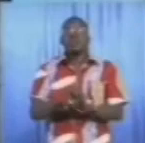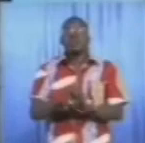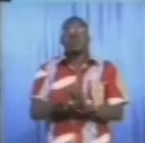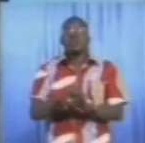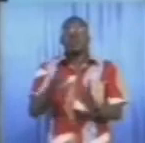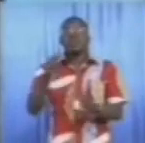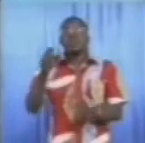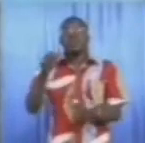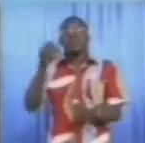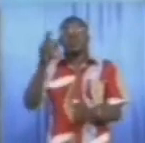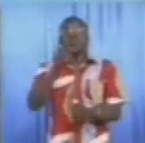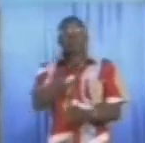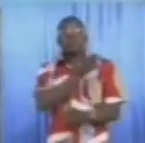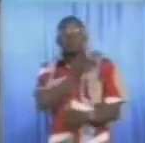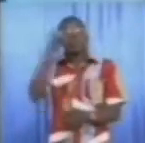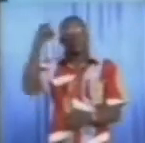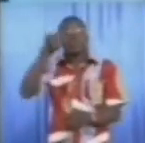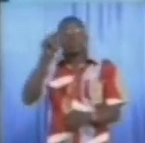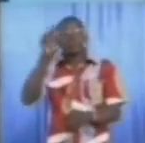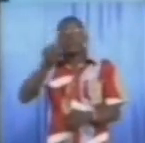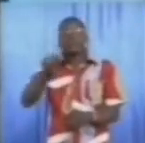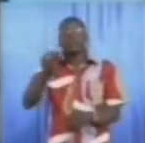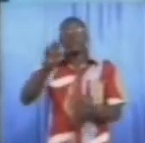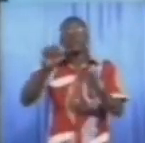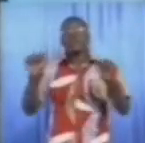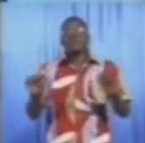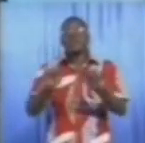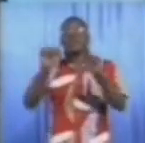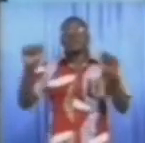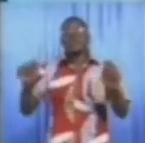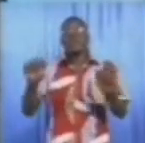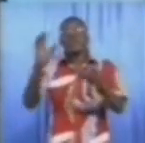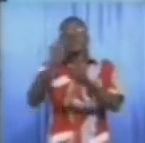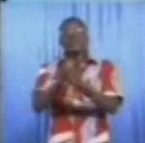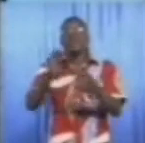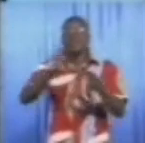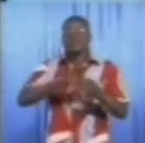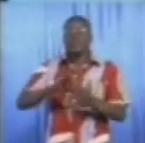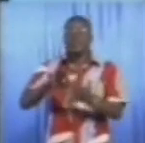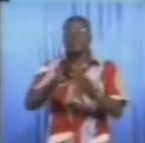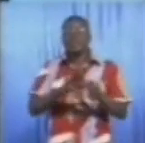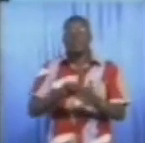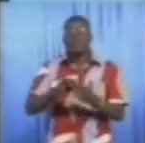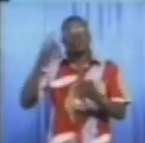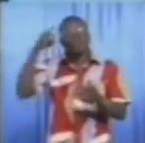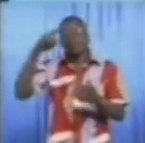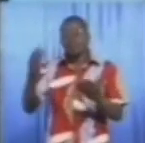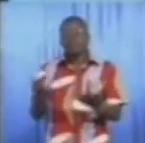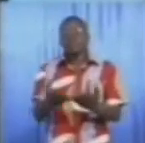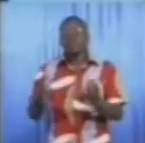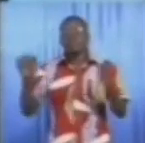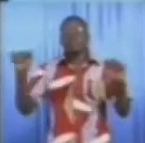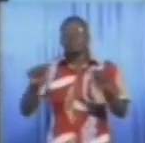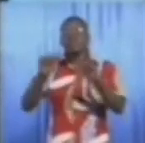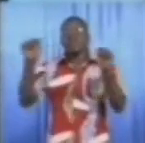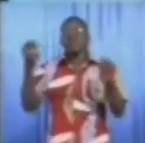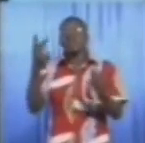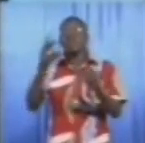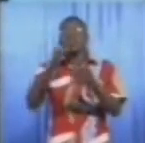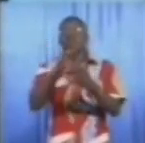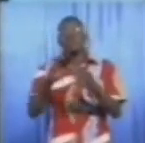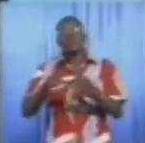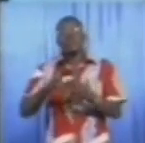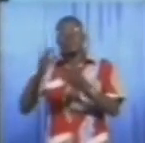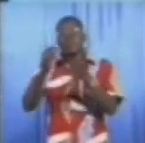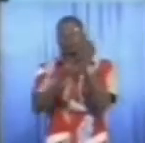Taïwan et le Burkina Faso commémorent le 20e anniversaire de la reprise de leur coopération. À l'occasion de cet anniversaire, les deux pays font le